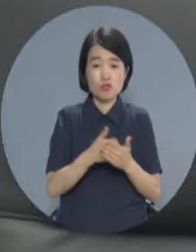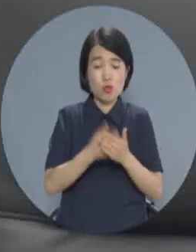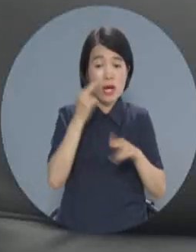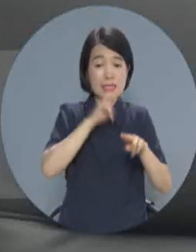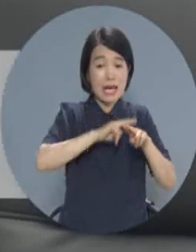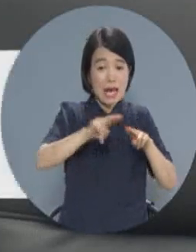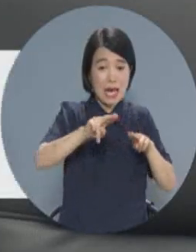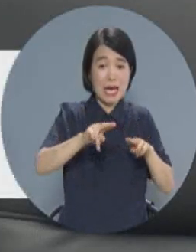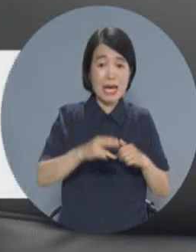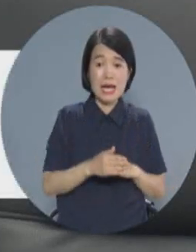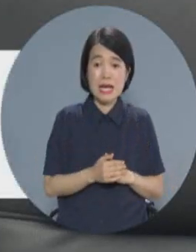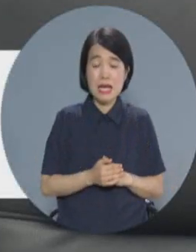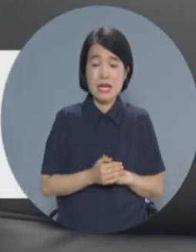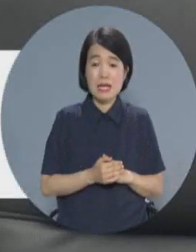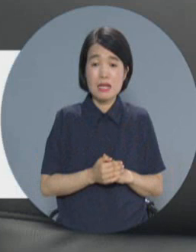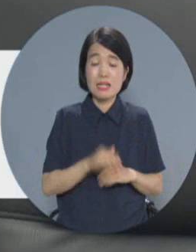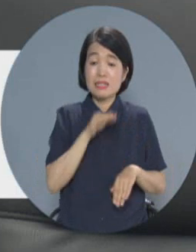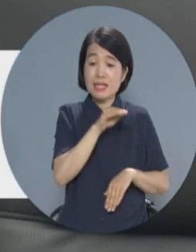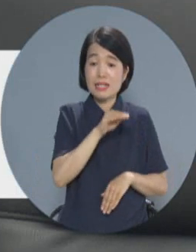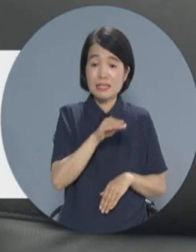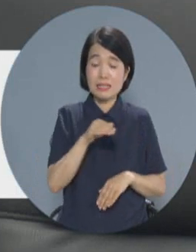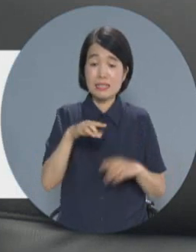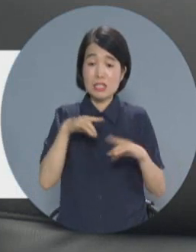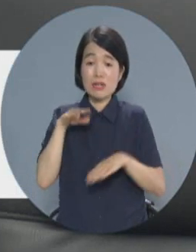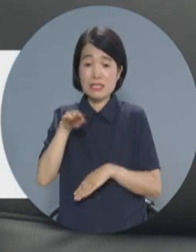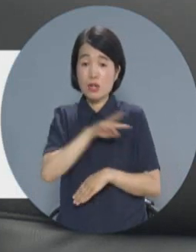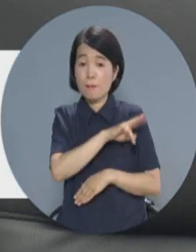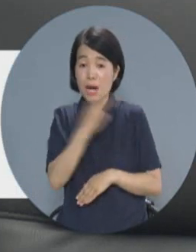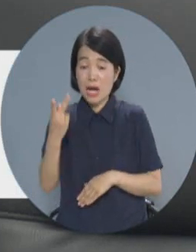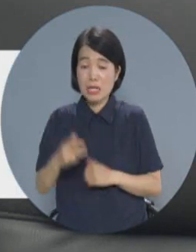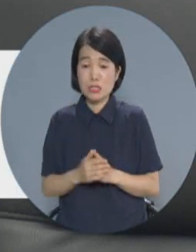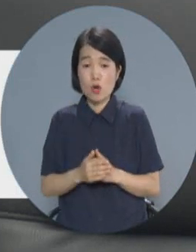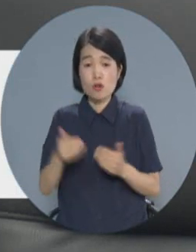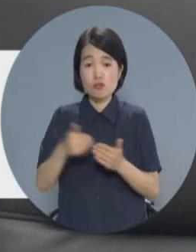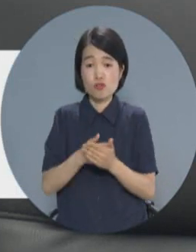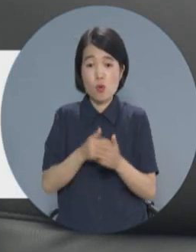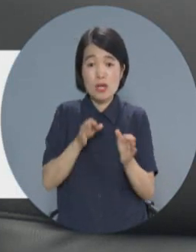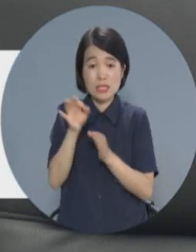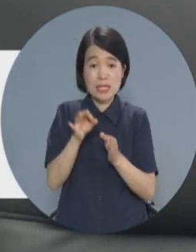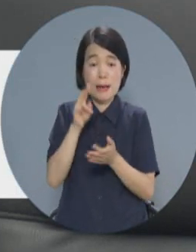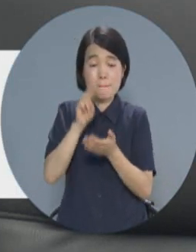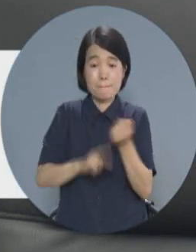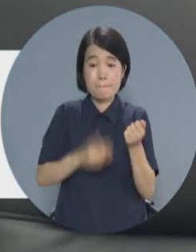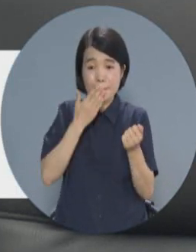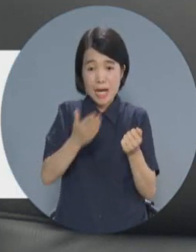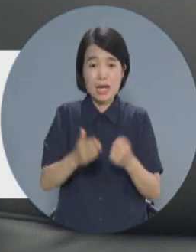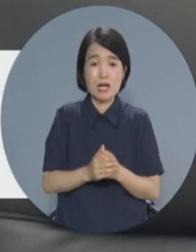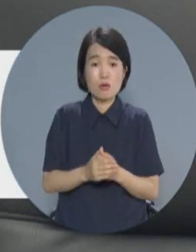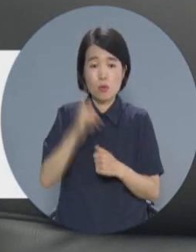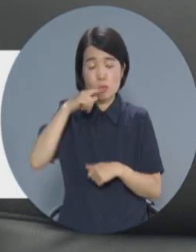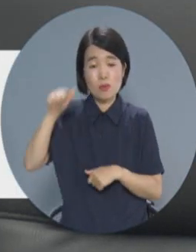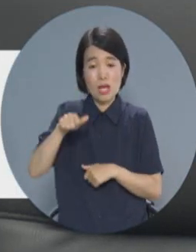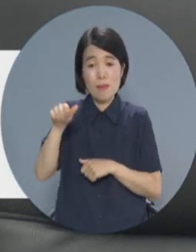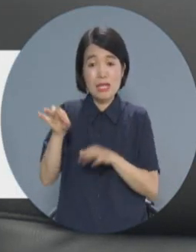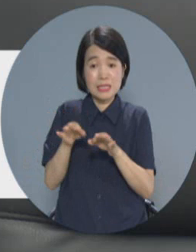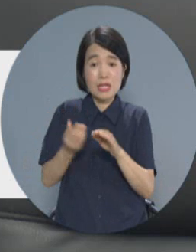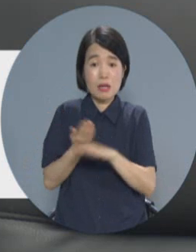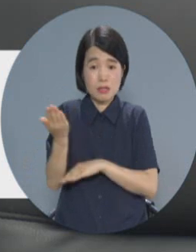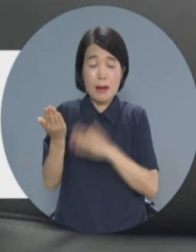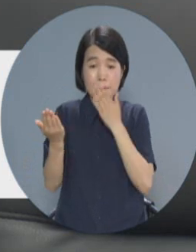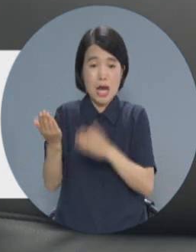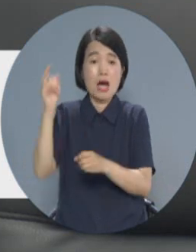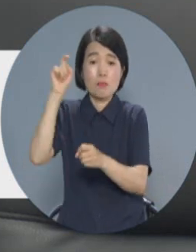기관차를 전기차로 개조를 해서 중고차 시장에 내놓고 또 동남아 시장에 수출까지 하는